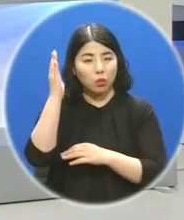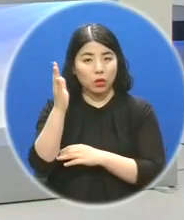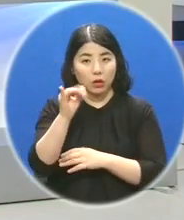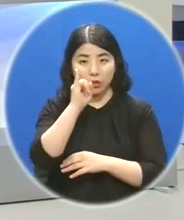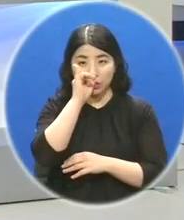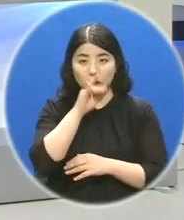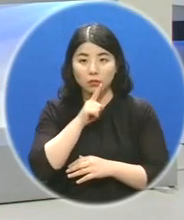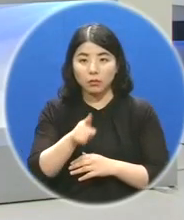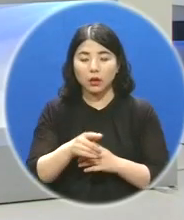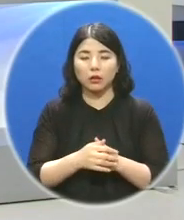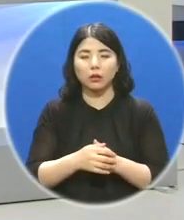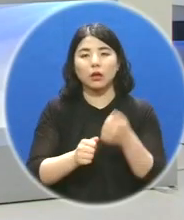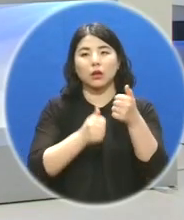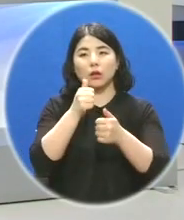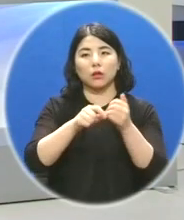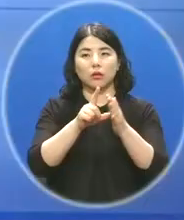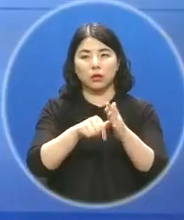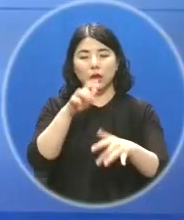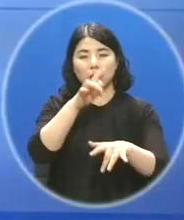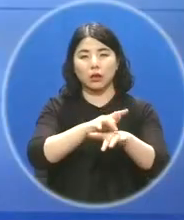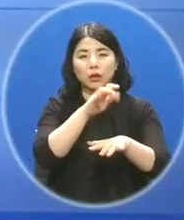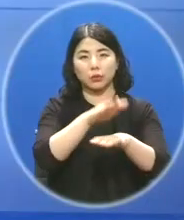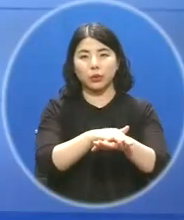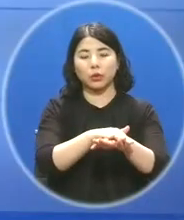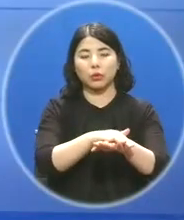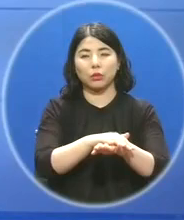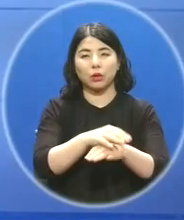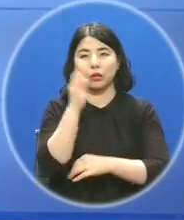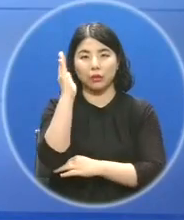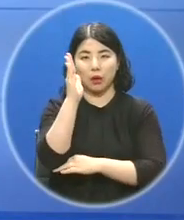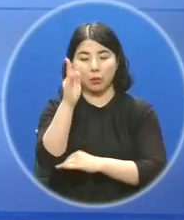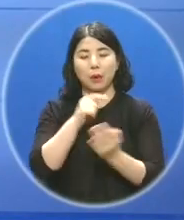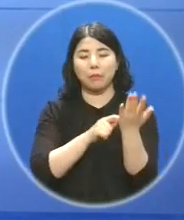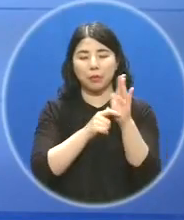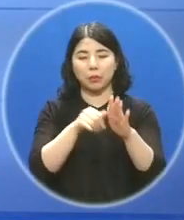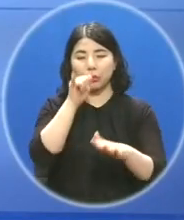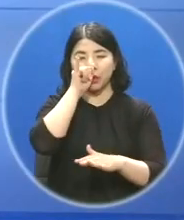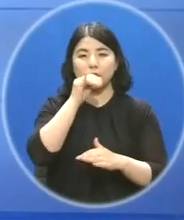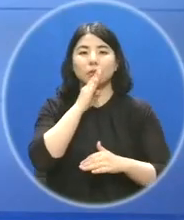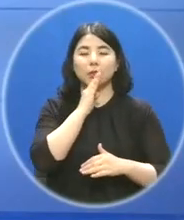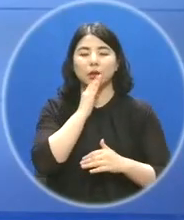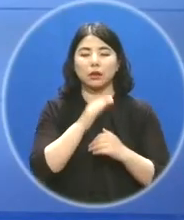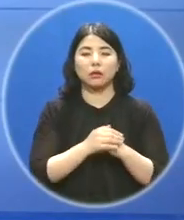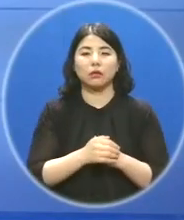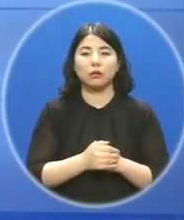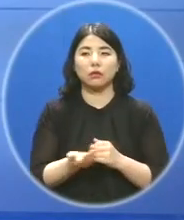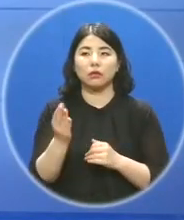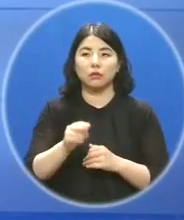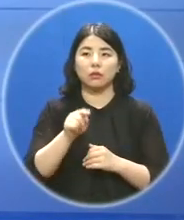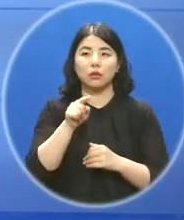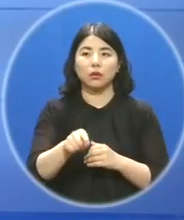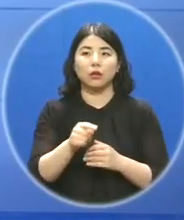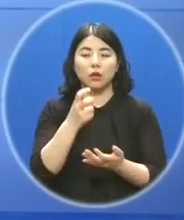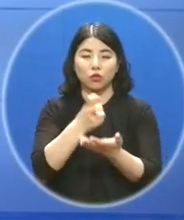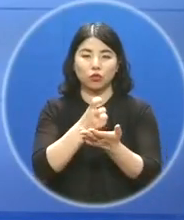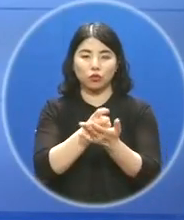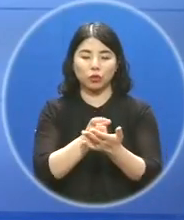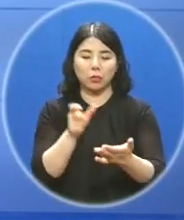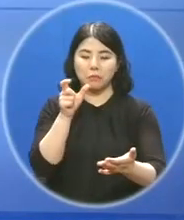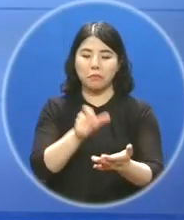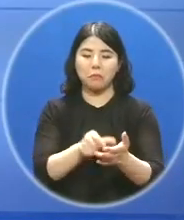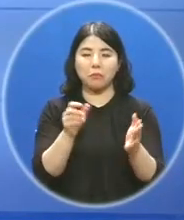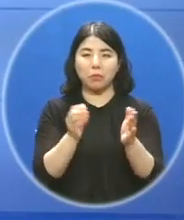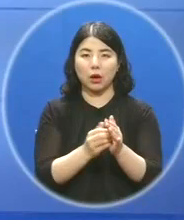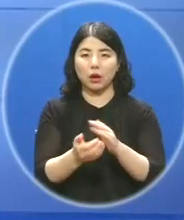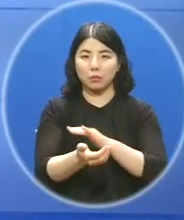거죠? 네, 그 경선을 할 때 관례적으로 그 정견 발표는 뭐 당연히 하죠. 네. 그런데 이제 저희가 그거를 이제 규정화했습니다.